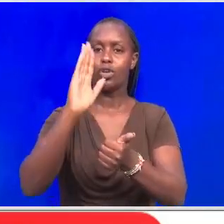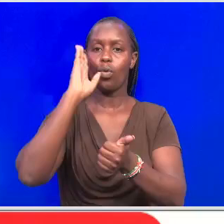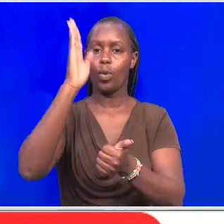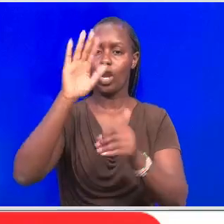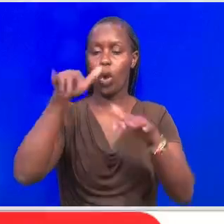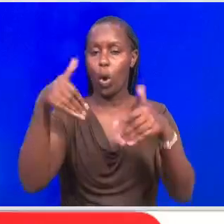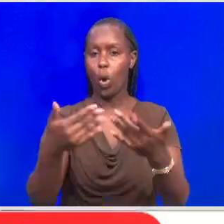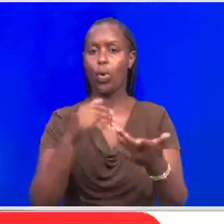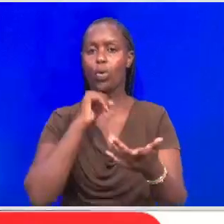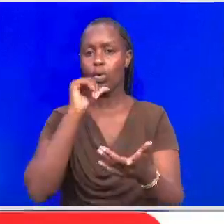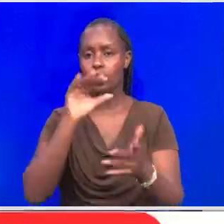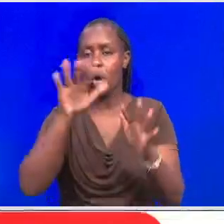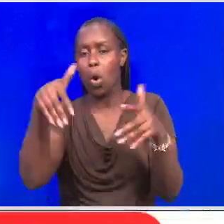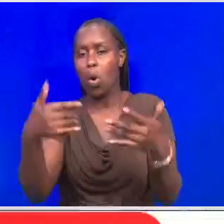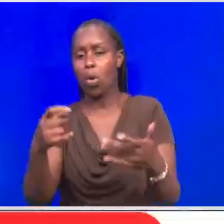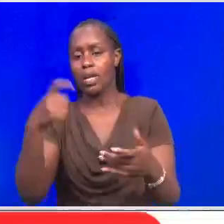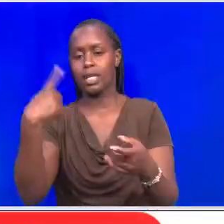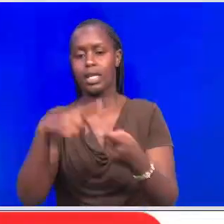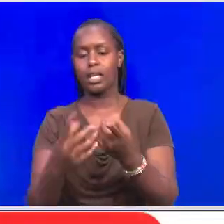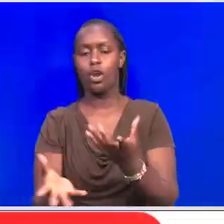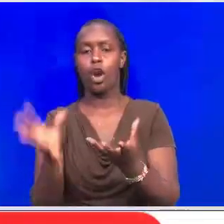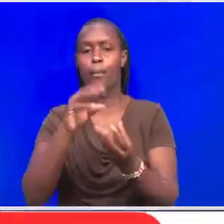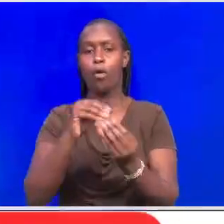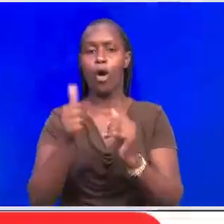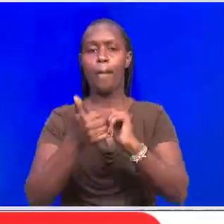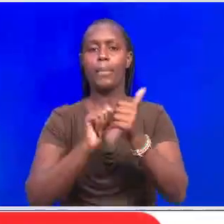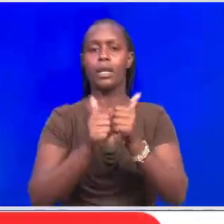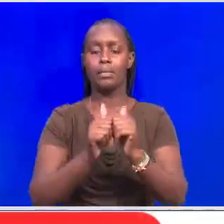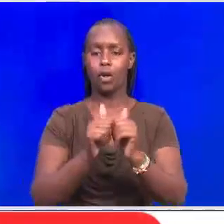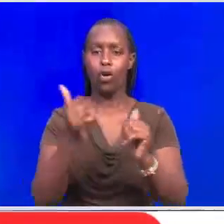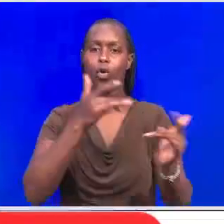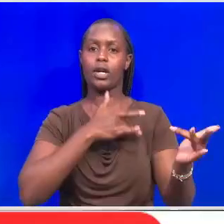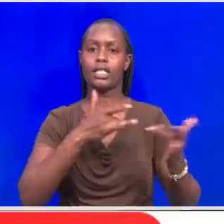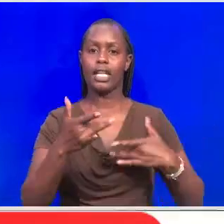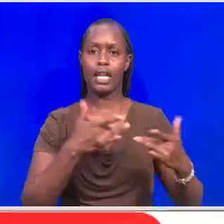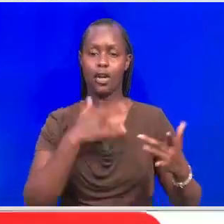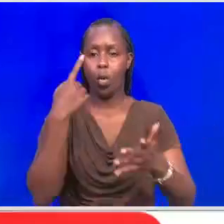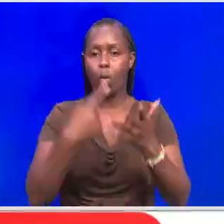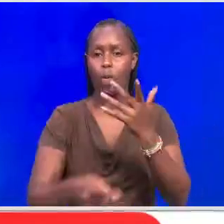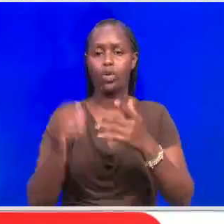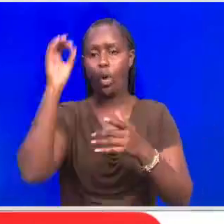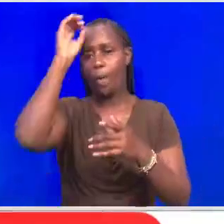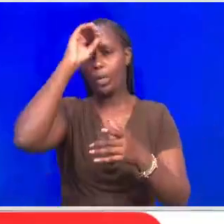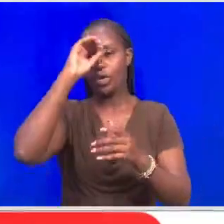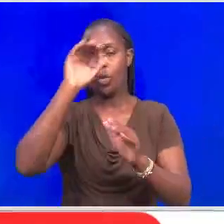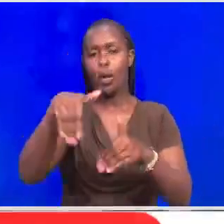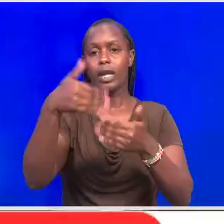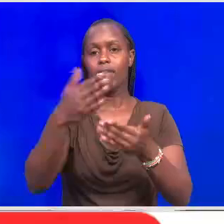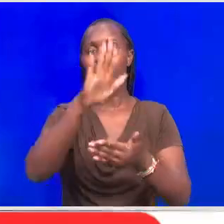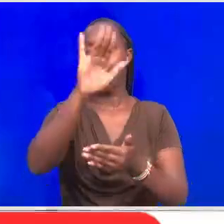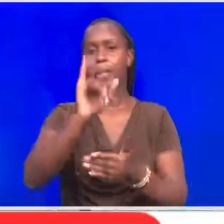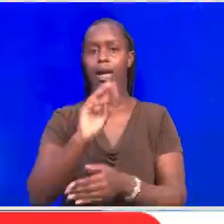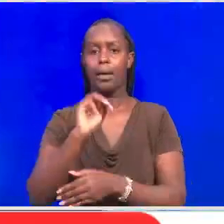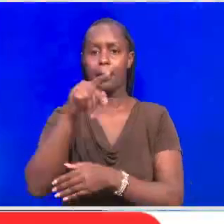marekebisho zaidi yatahitajika kushughulikia masuala yaliyotolewa na wabunge na raia. Ann Odida,